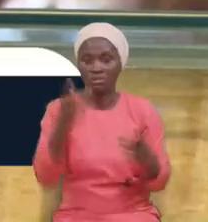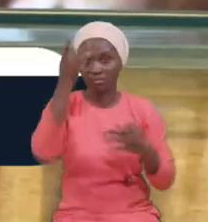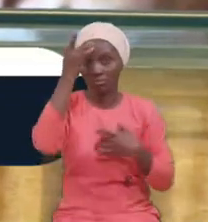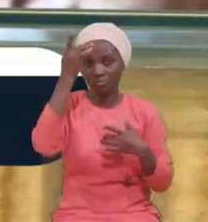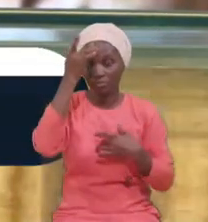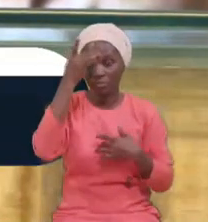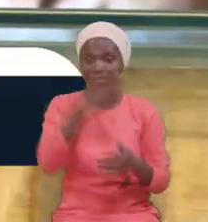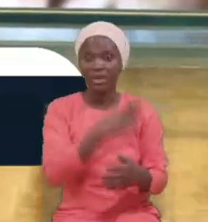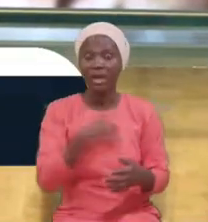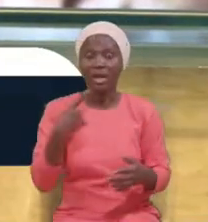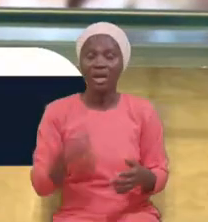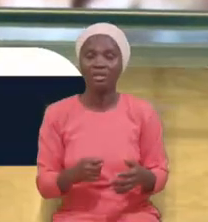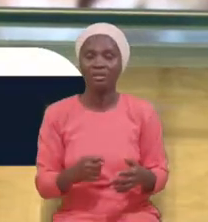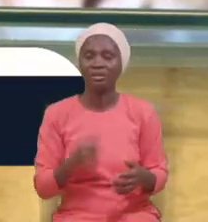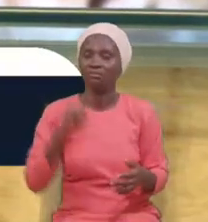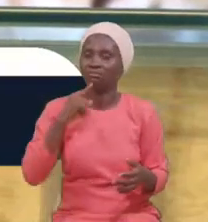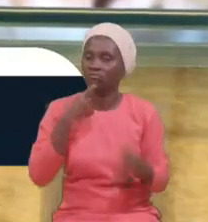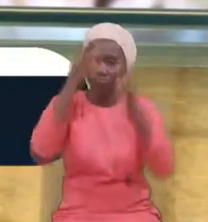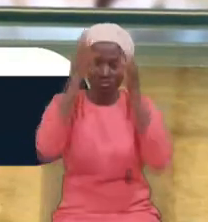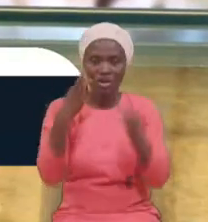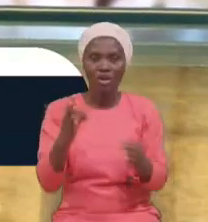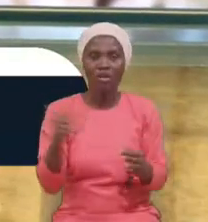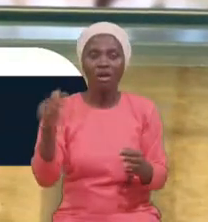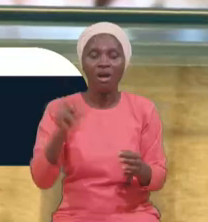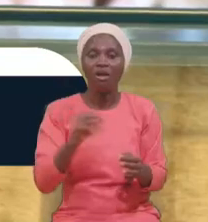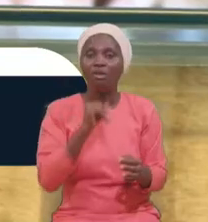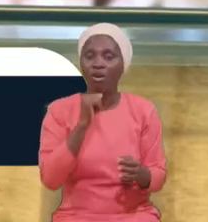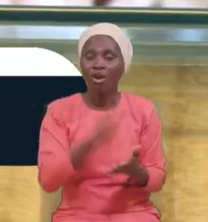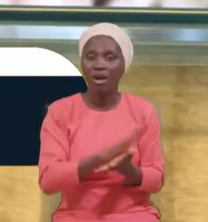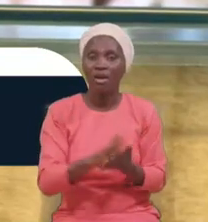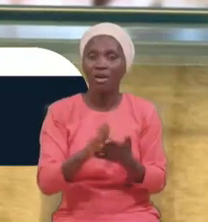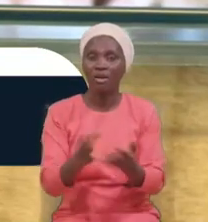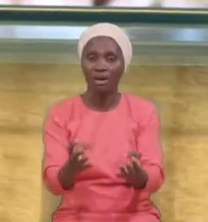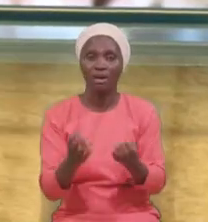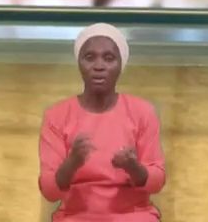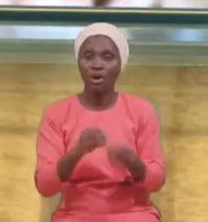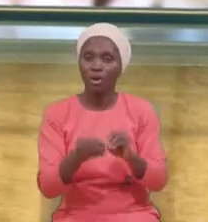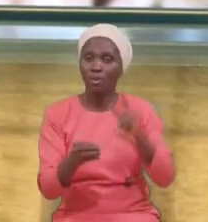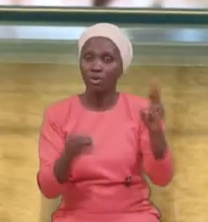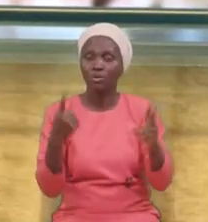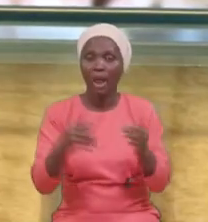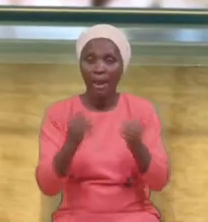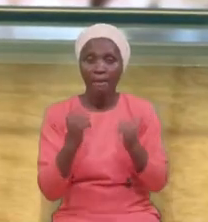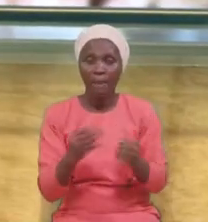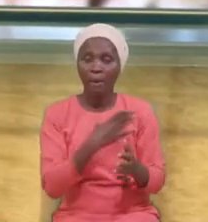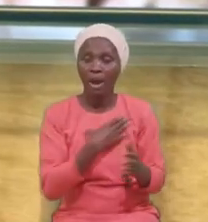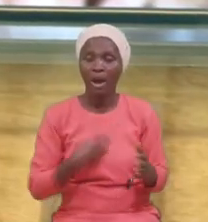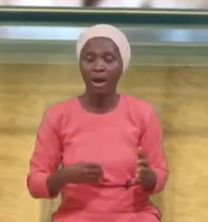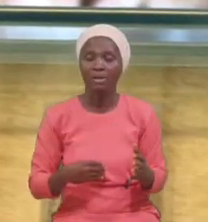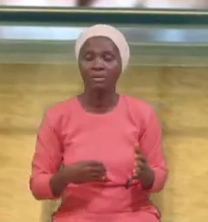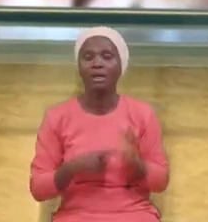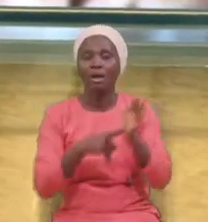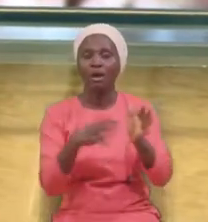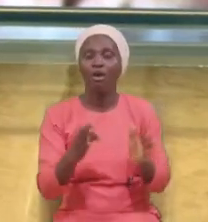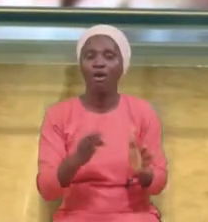le désespoir d'un lépreux impur. Deuxième point, c'est la puissance et la